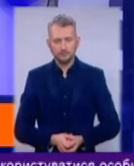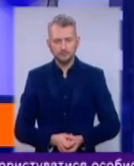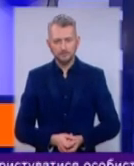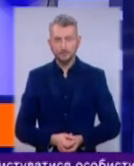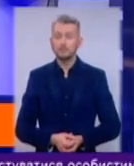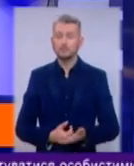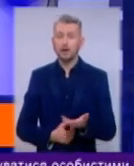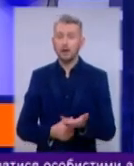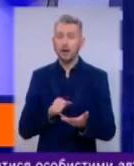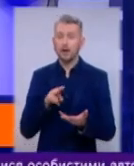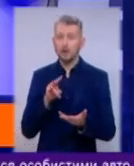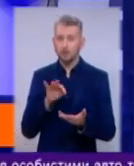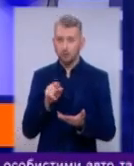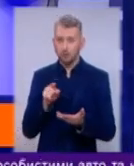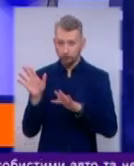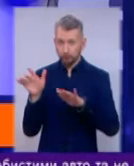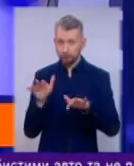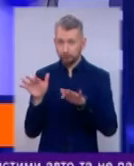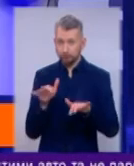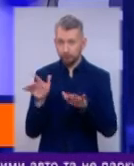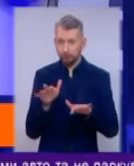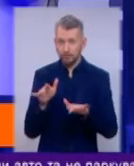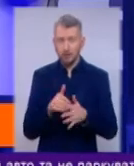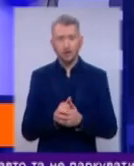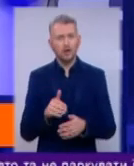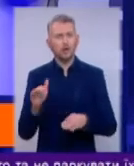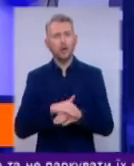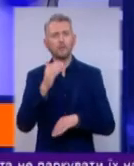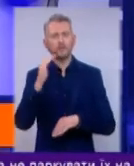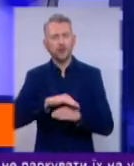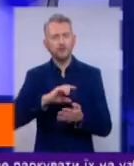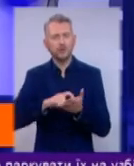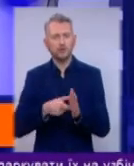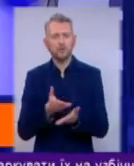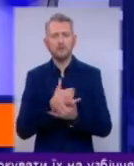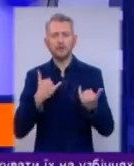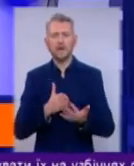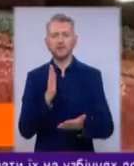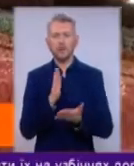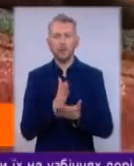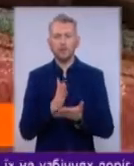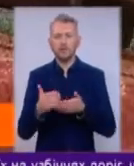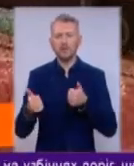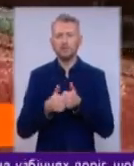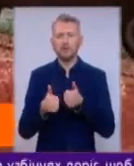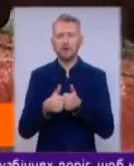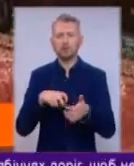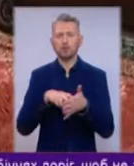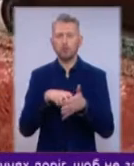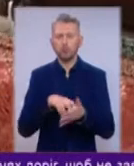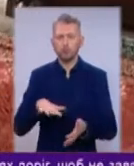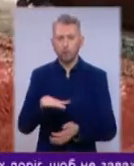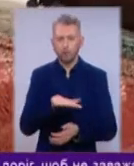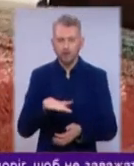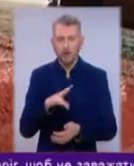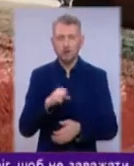Аліно. Тебе там замило снігом чи не дуже? Добрий вечір, студія. Ми зараз знаходимося неподалік Поштової площі,